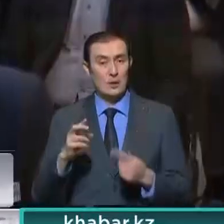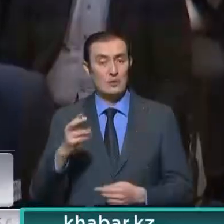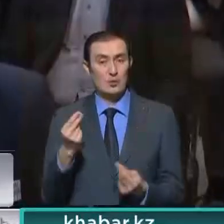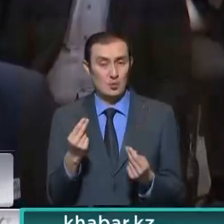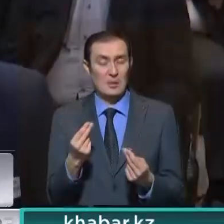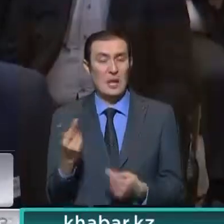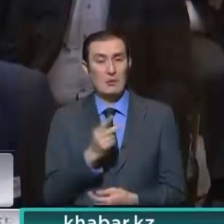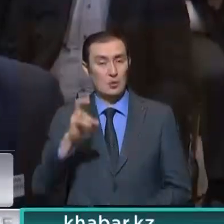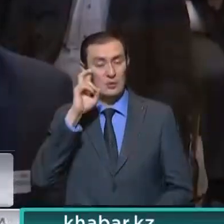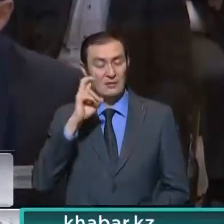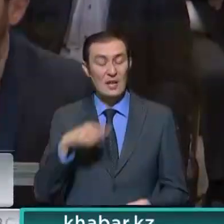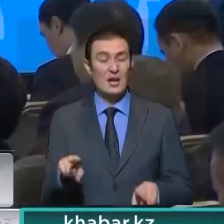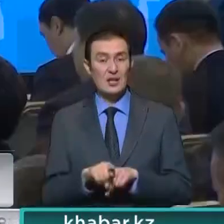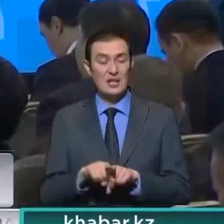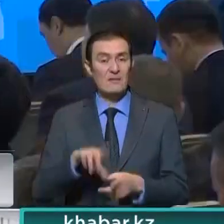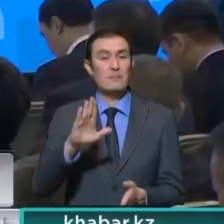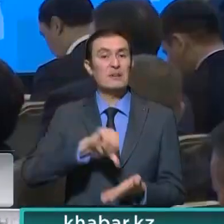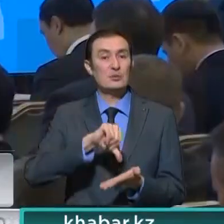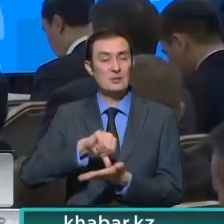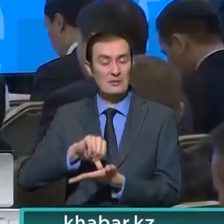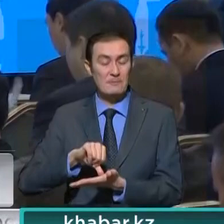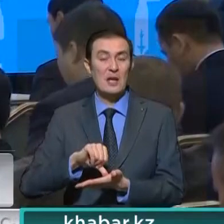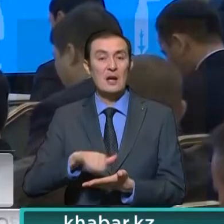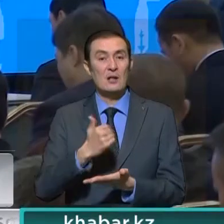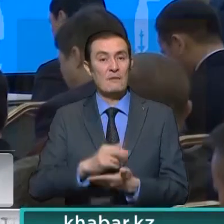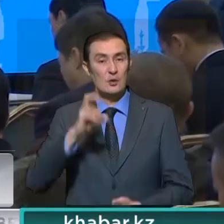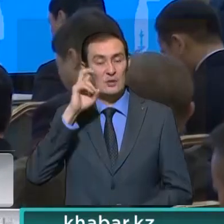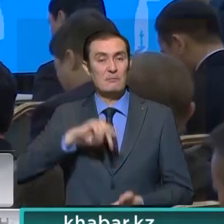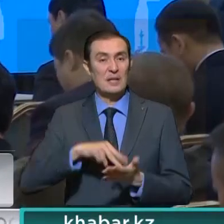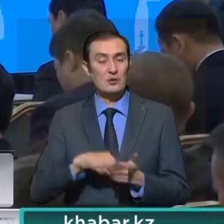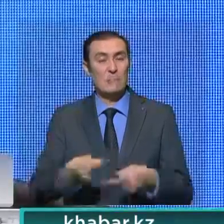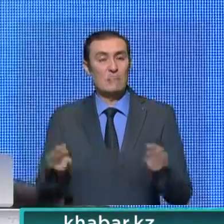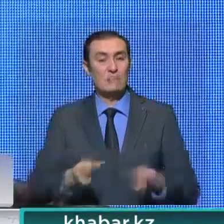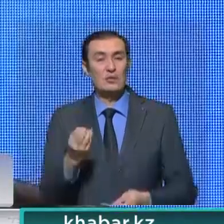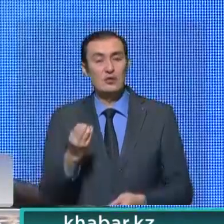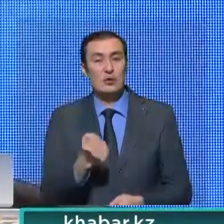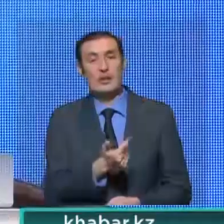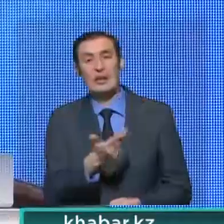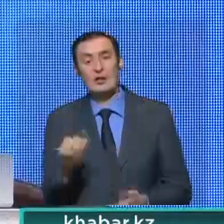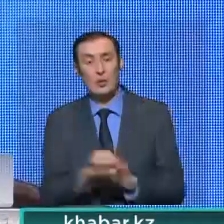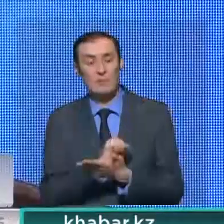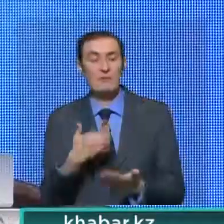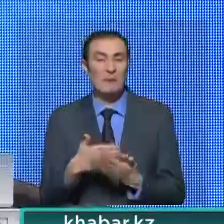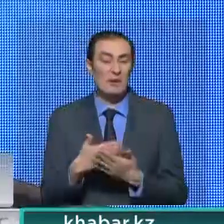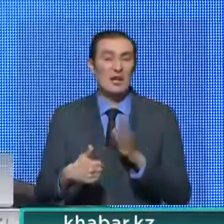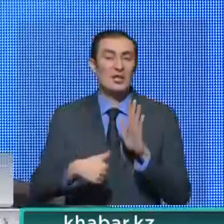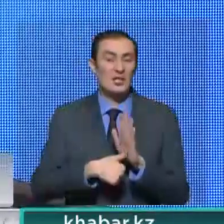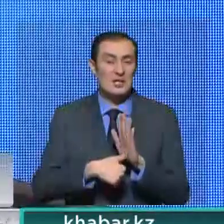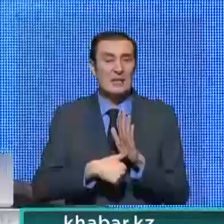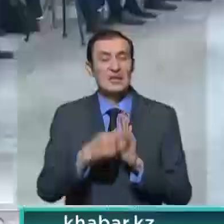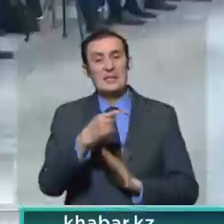обеих стран более того в присутствии глав государств планируется подписать ещё ряд документов примерно на шесть